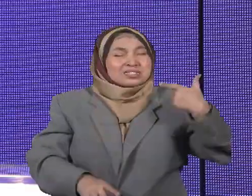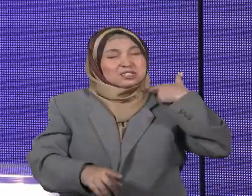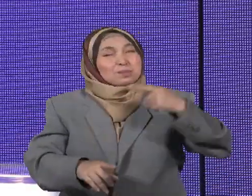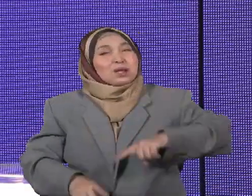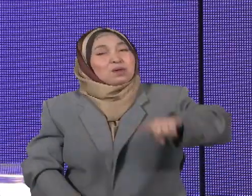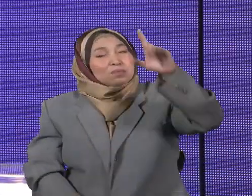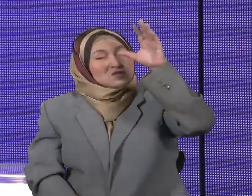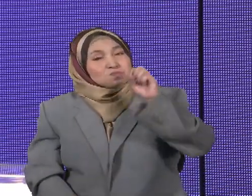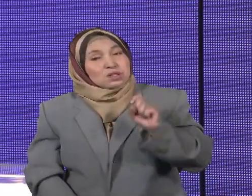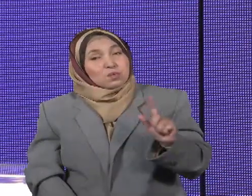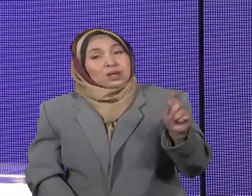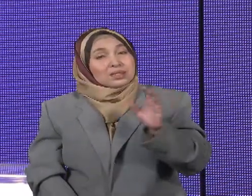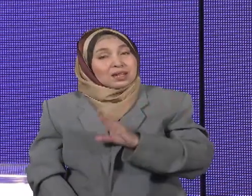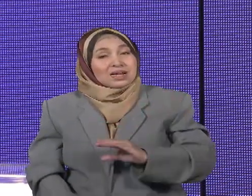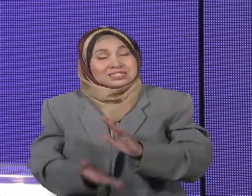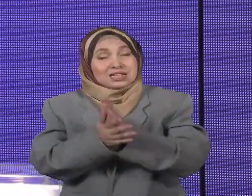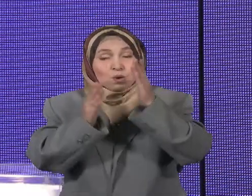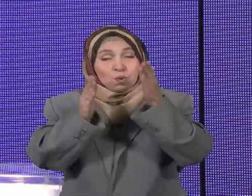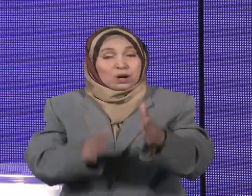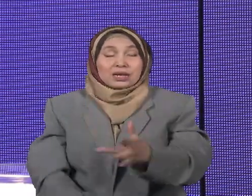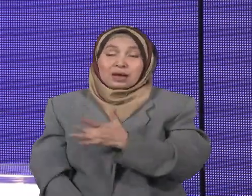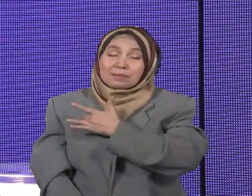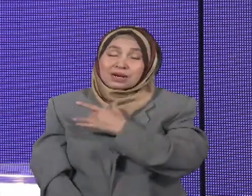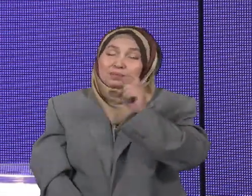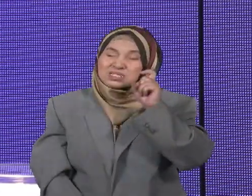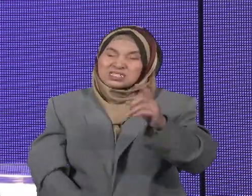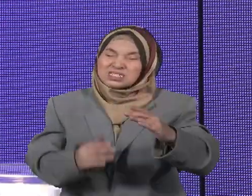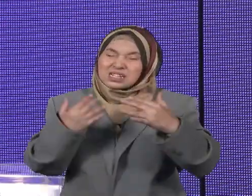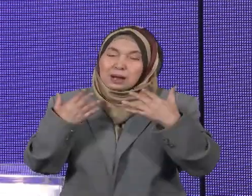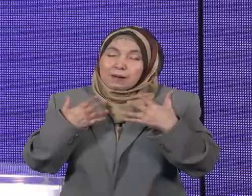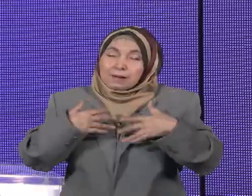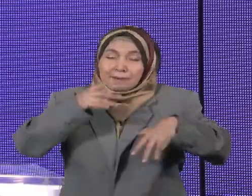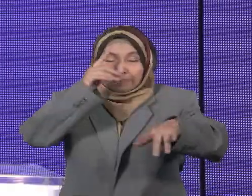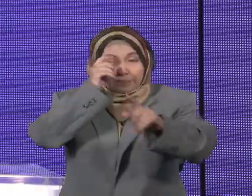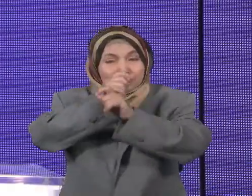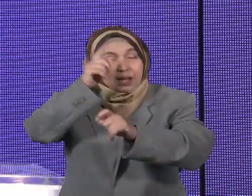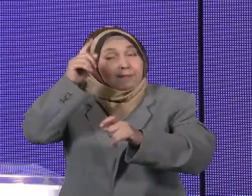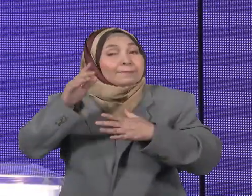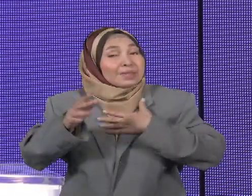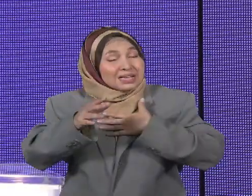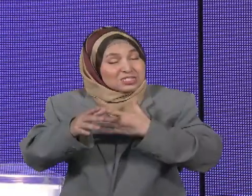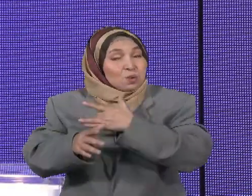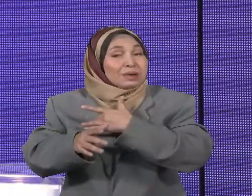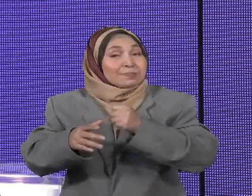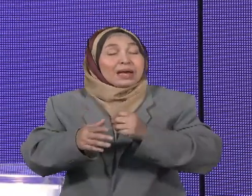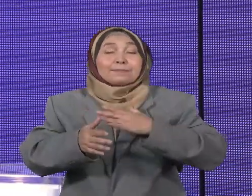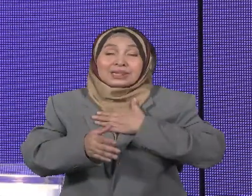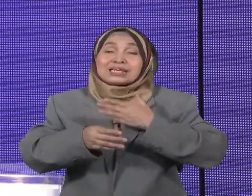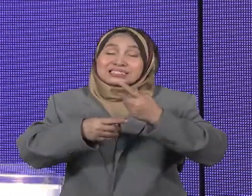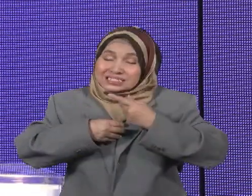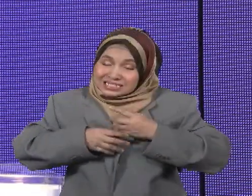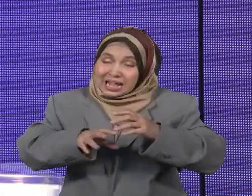Subhanahu Wa Taala ya. Jadi bagi orang beriman kena bertakwa, bagi orang beriman sila ambil tindakan, bagi orang beriman sila